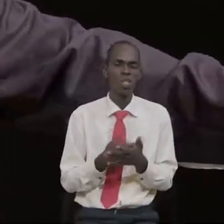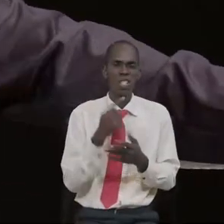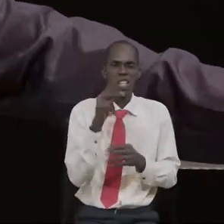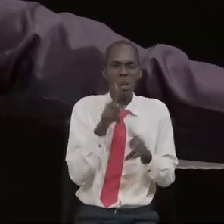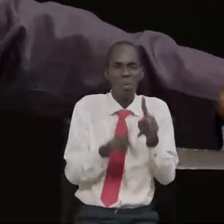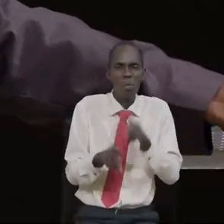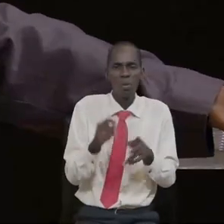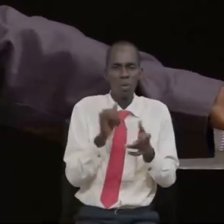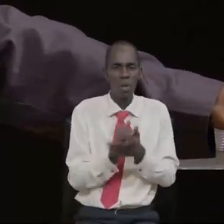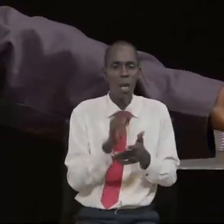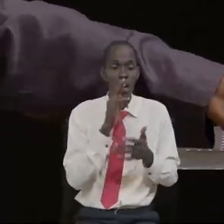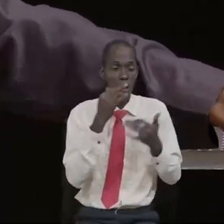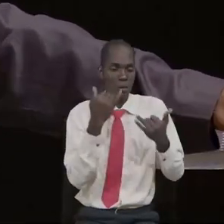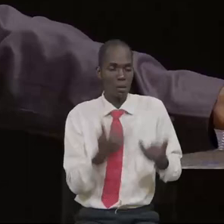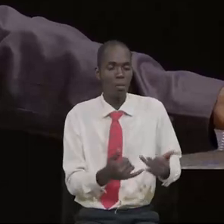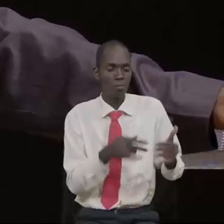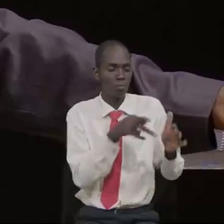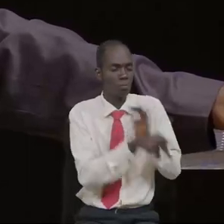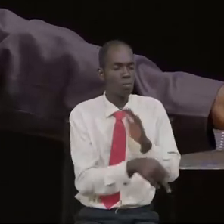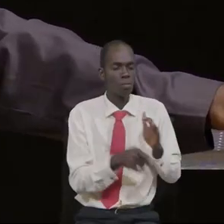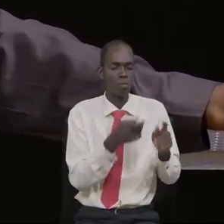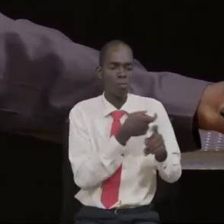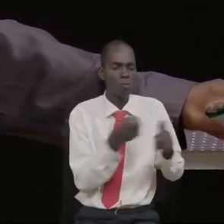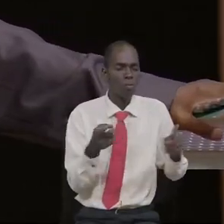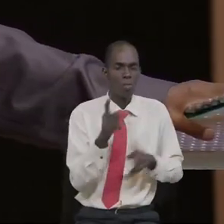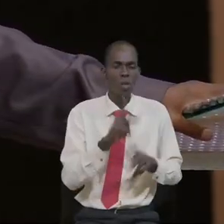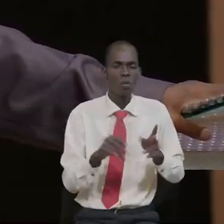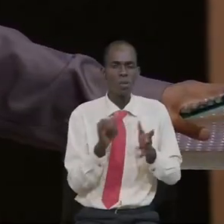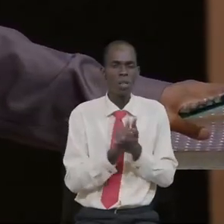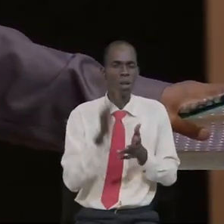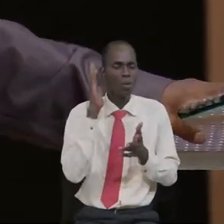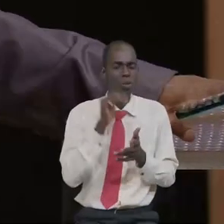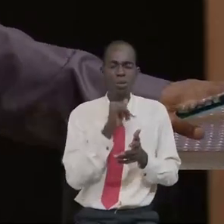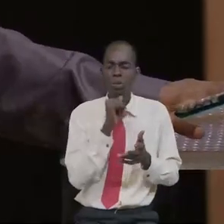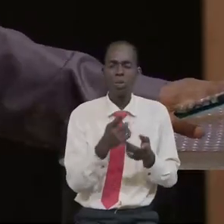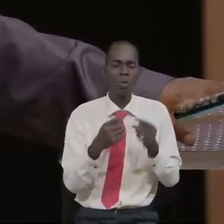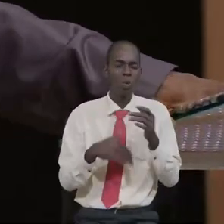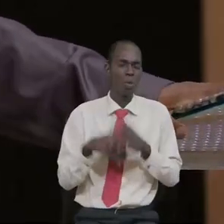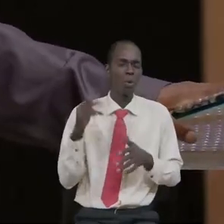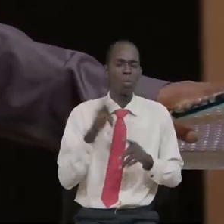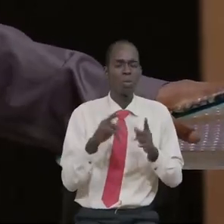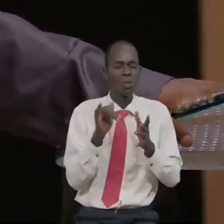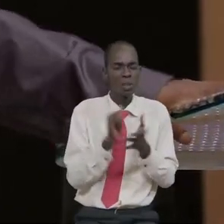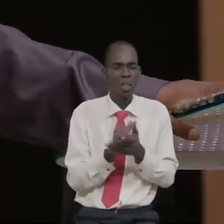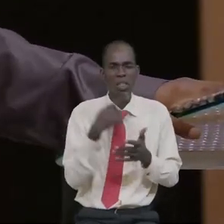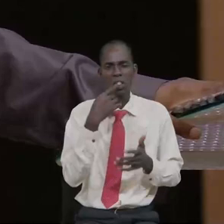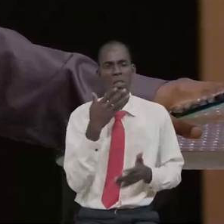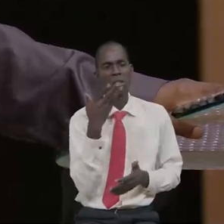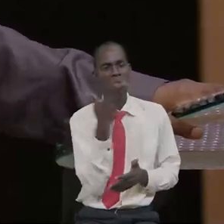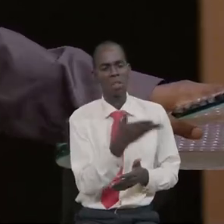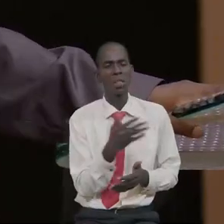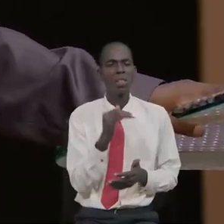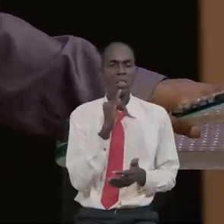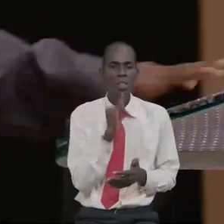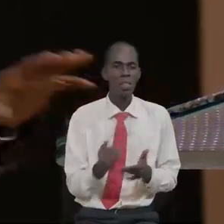gens qui sont persécutés, les gens qui ne vont pas céder, les gens qui vont dire que malgré le feu de